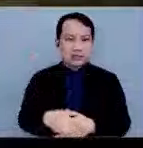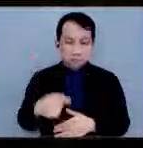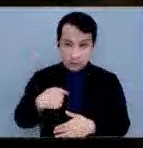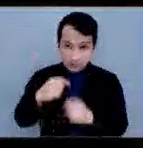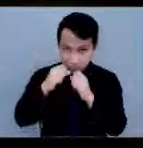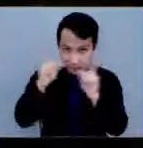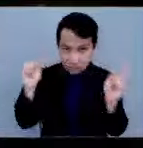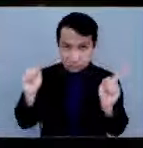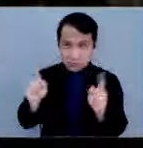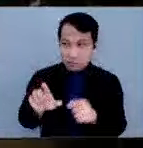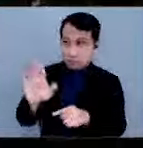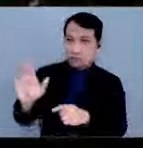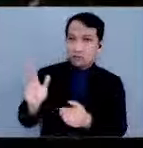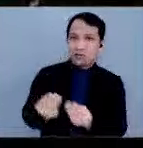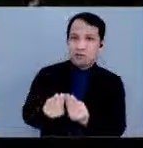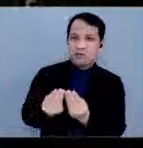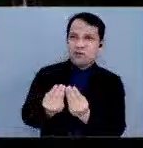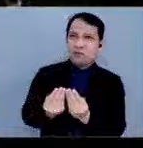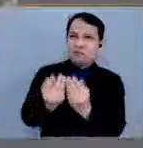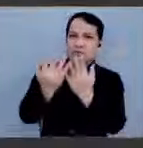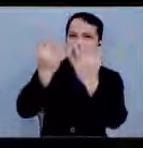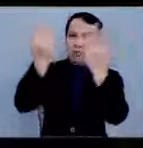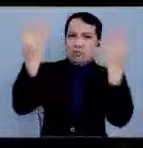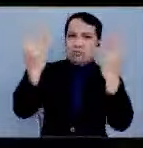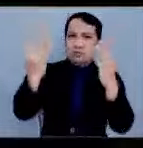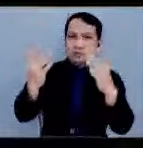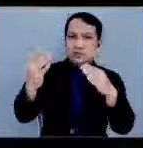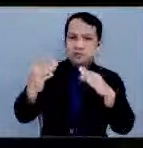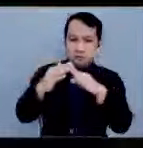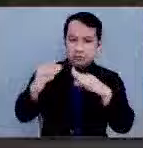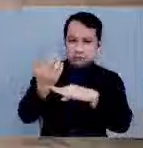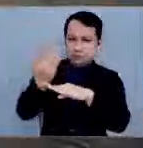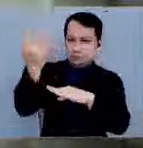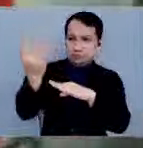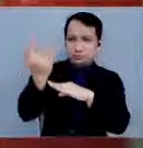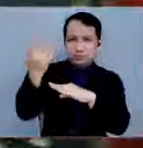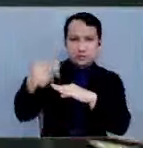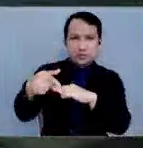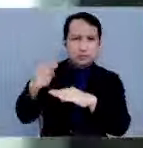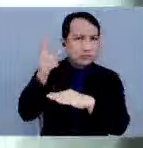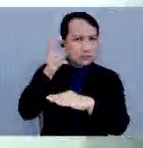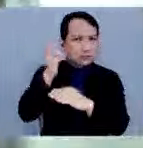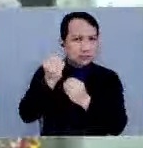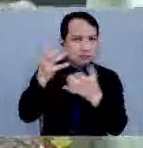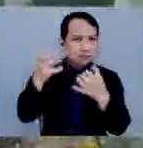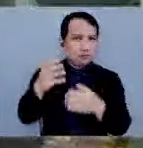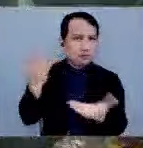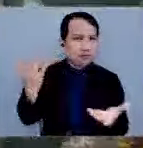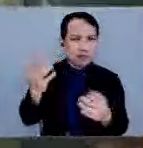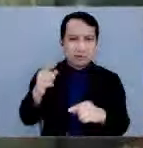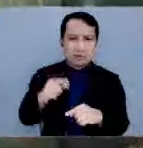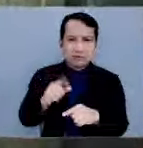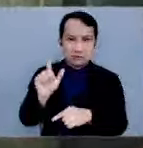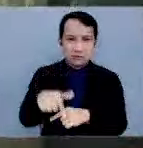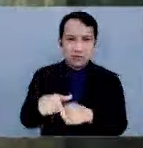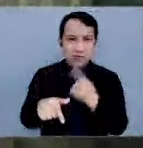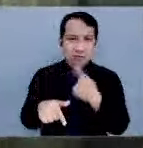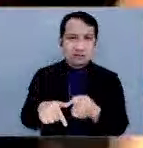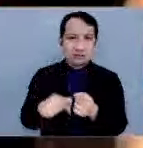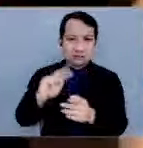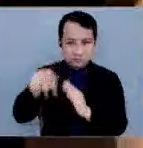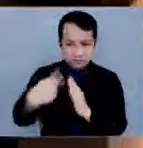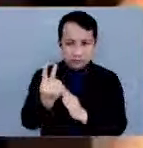po kagad. Sa taas ng bubong namin, marami kami narinig na sumabog. Makalipas ang halos 2 oras na